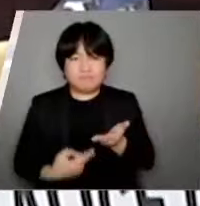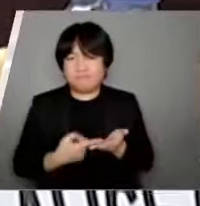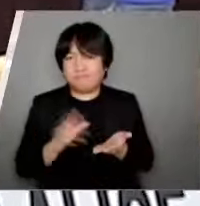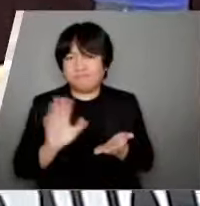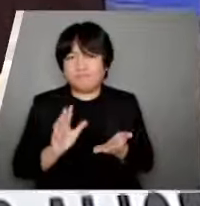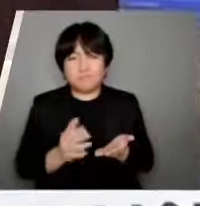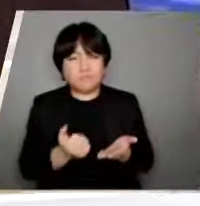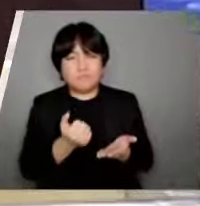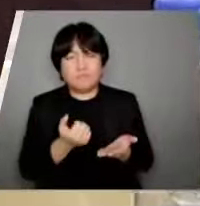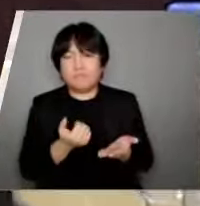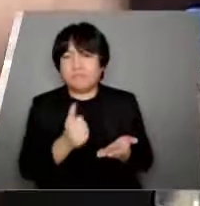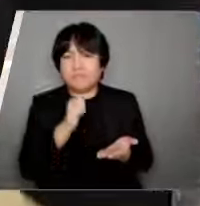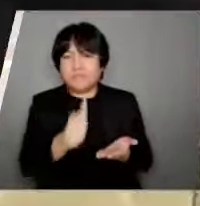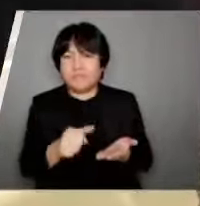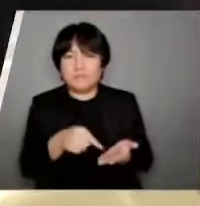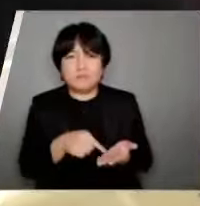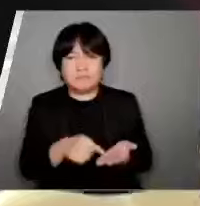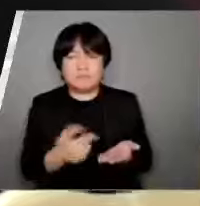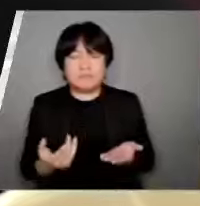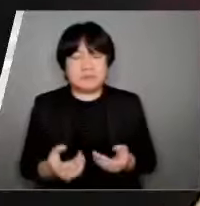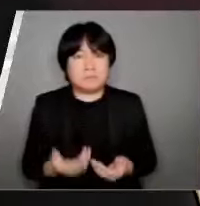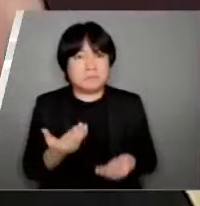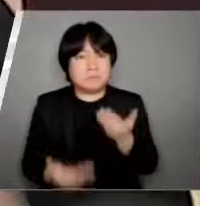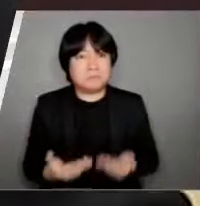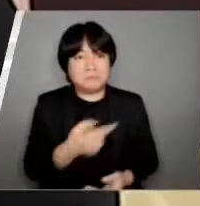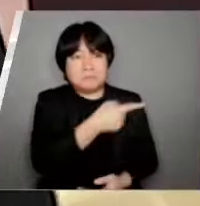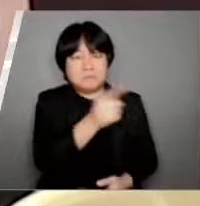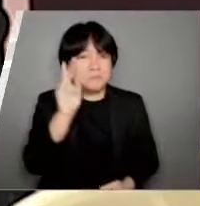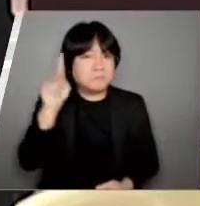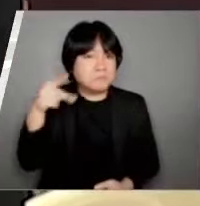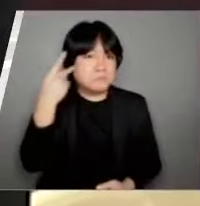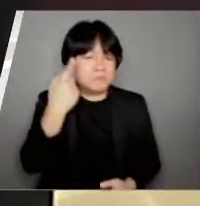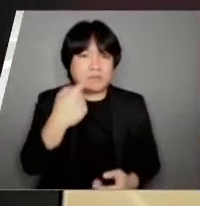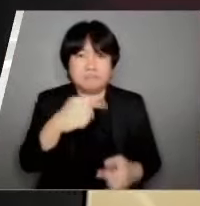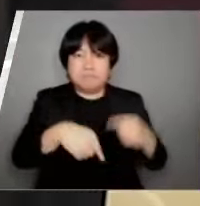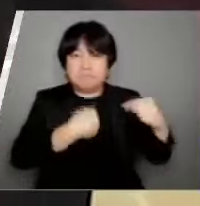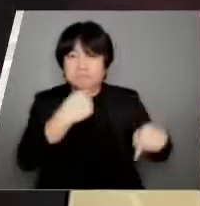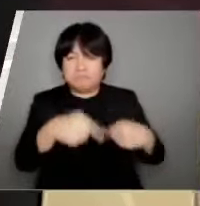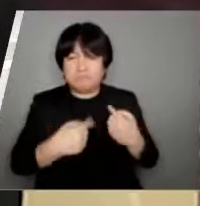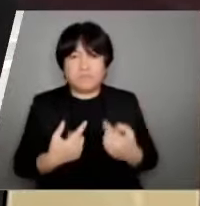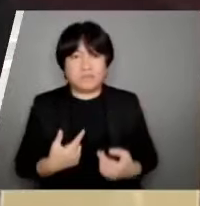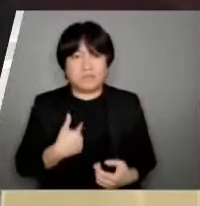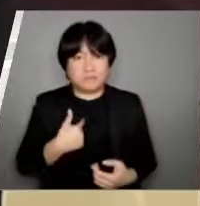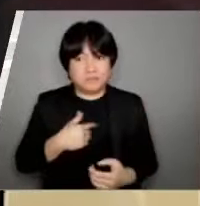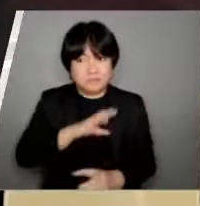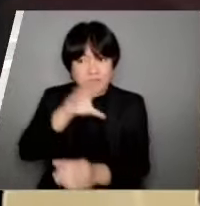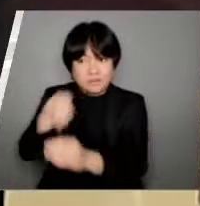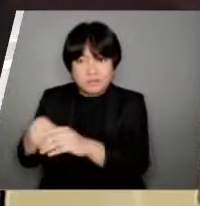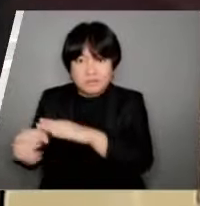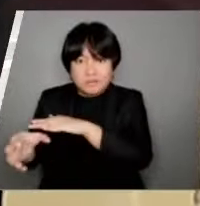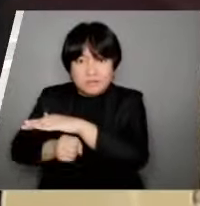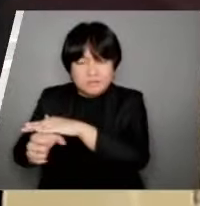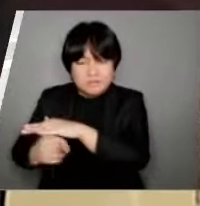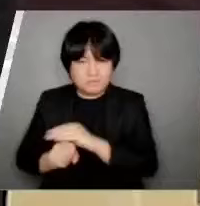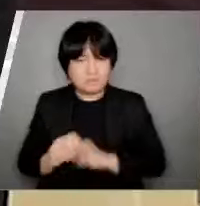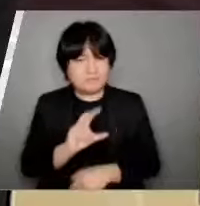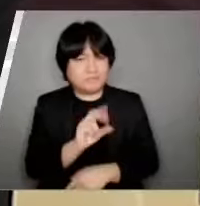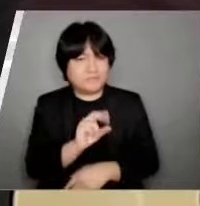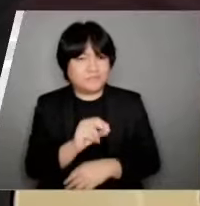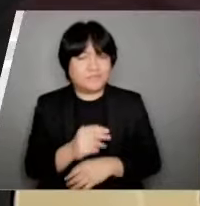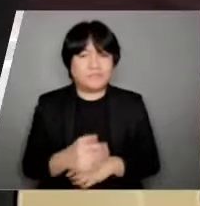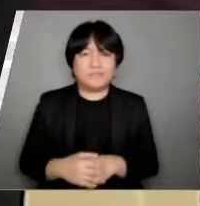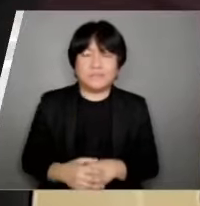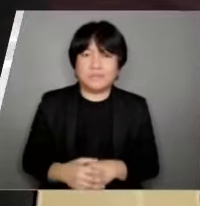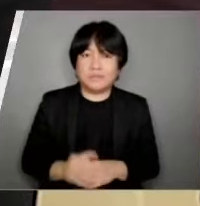campaign lang laban sa kanya. Kalokohan daw na sabihing sangkot siya sa human trafficking dahil sa pagiging dating stockholder ng Baofu